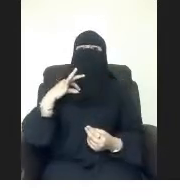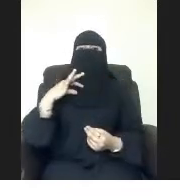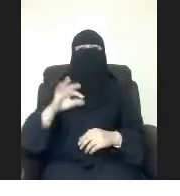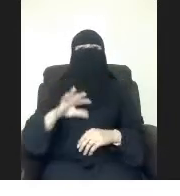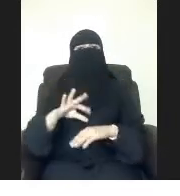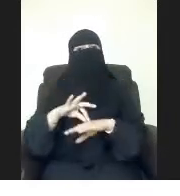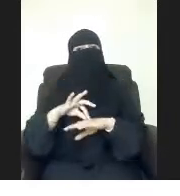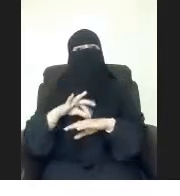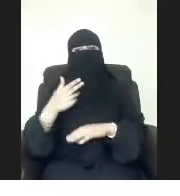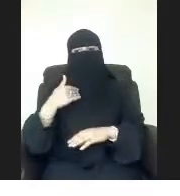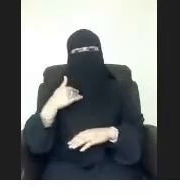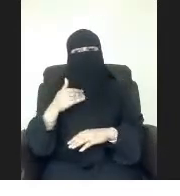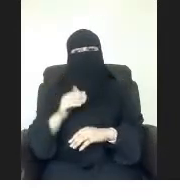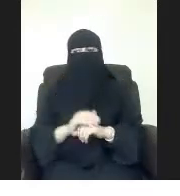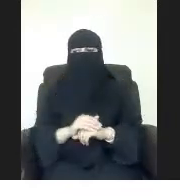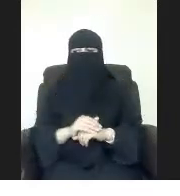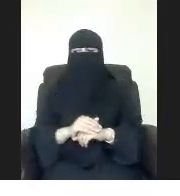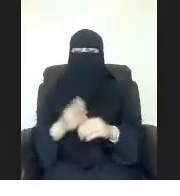الأسد أو